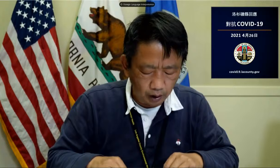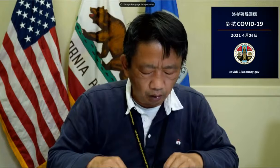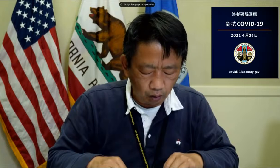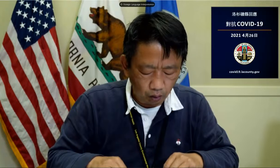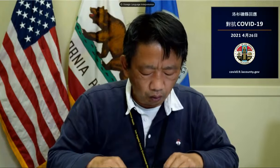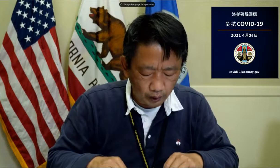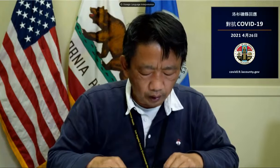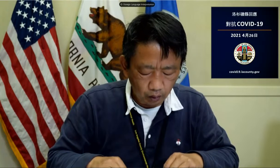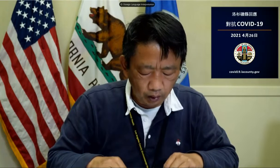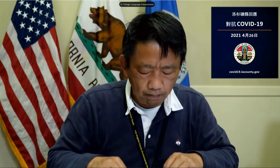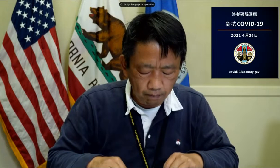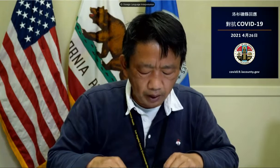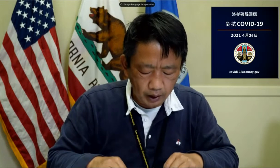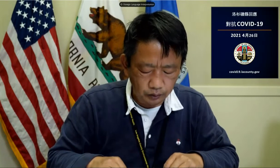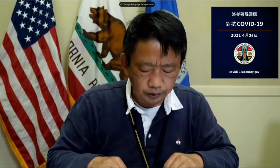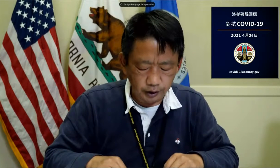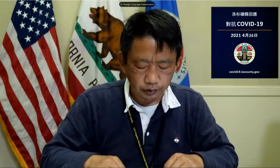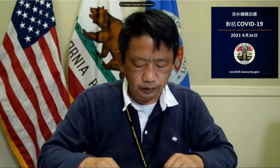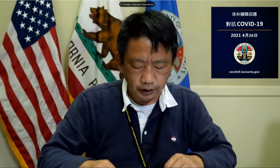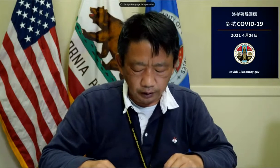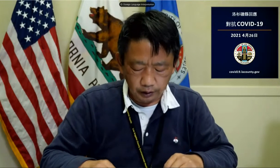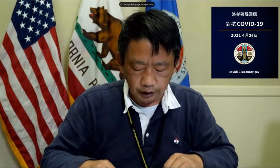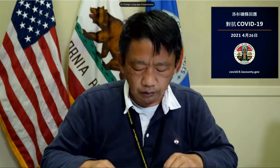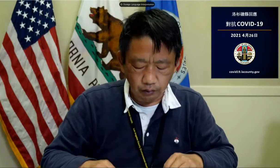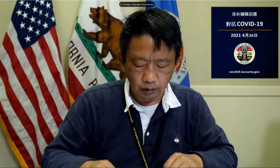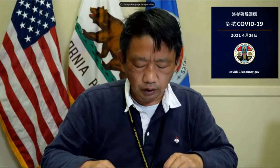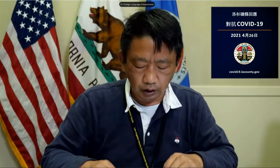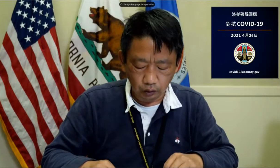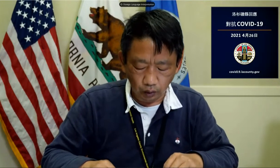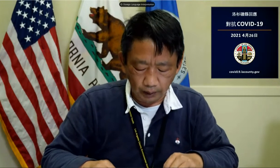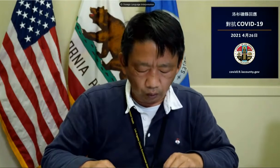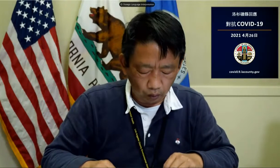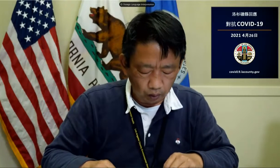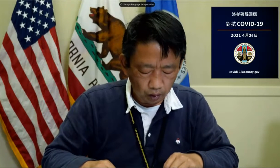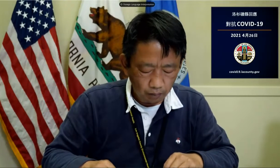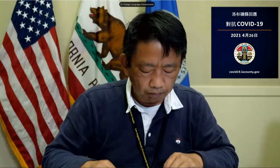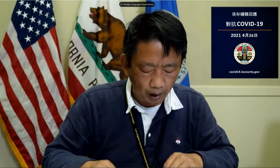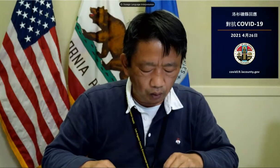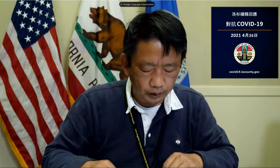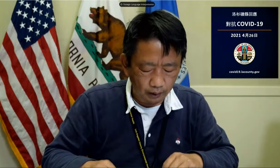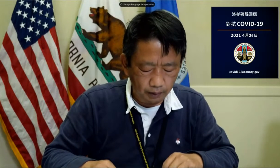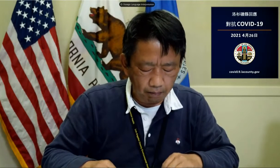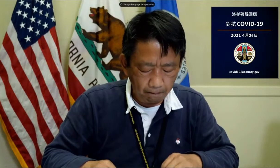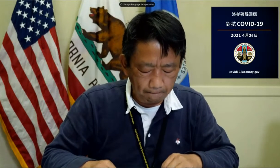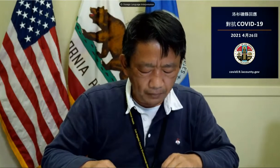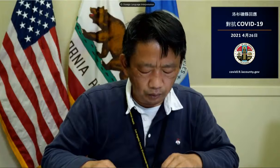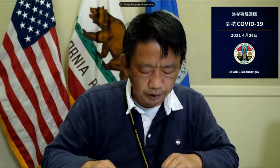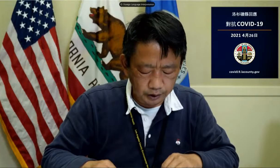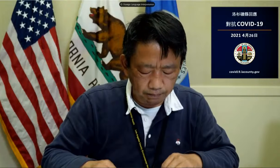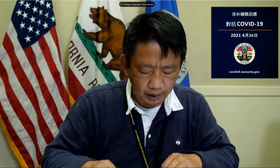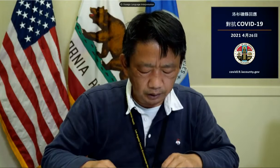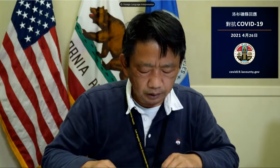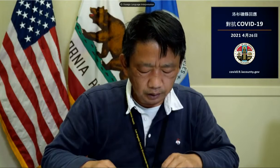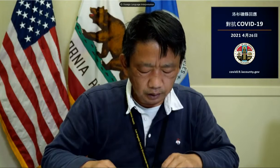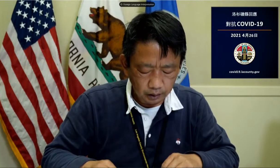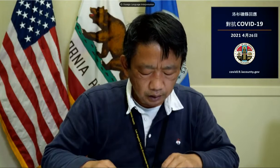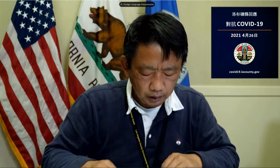种疫苗会为每一种接种的人提供更多的保护，保护他们免于